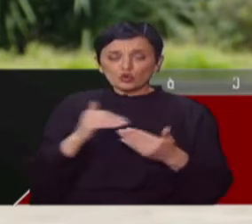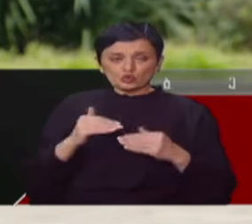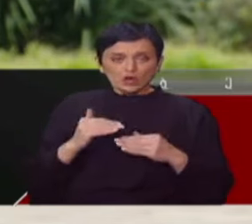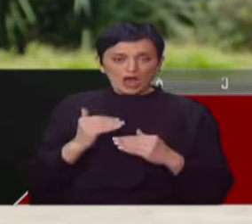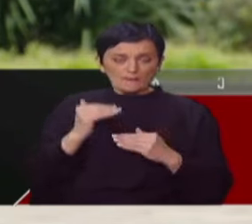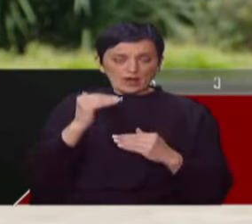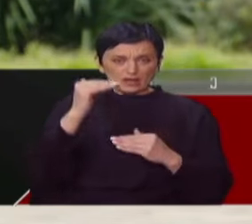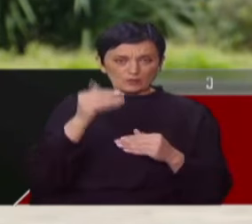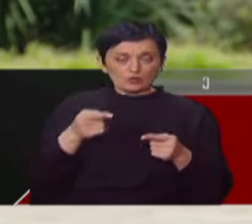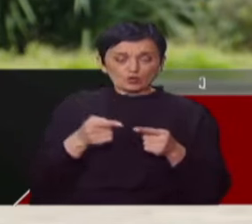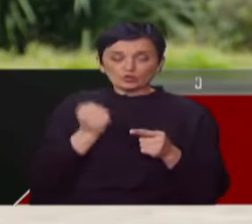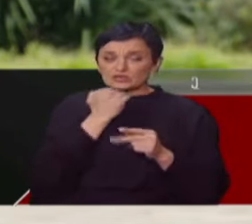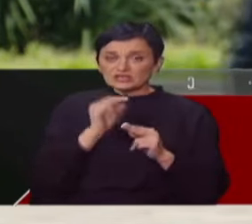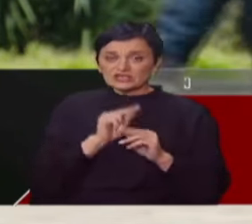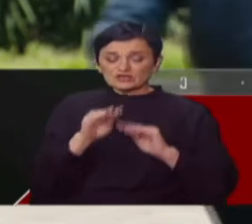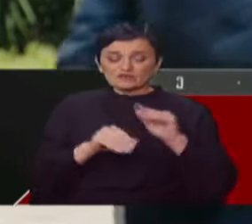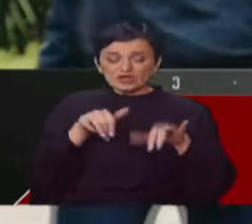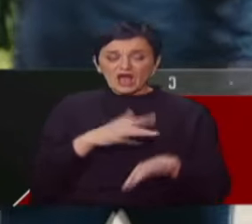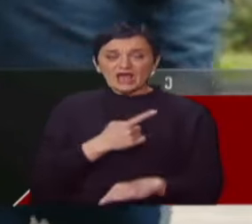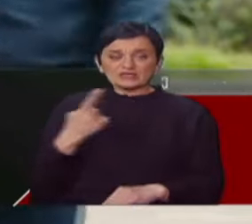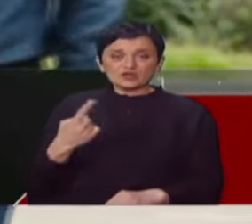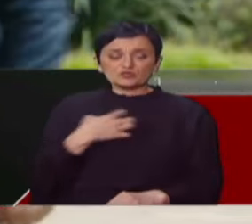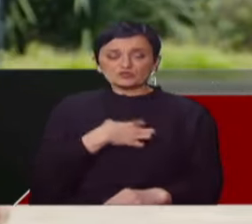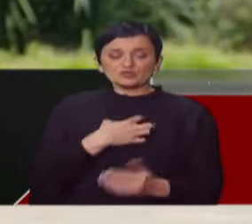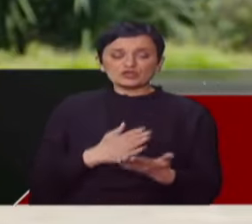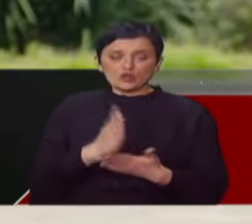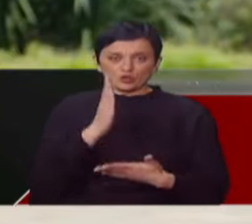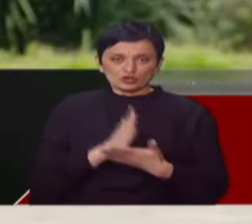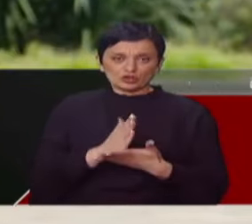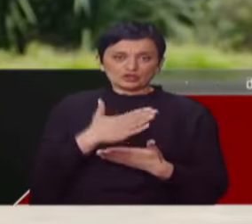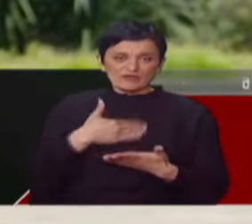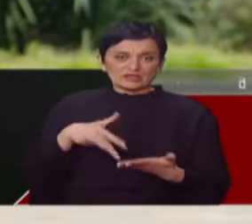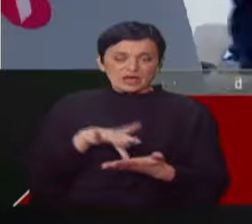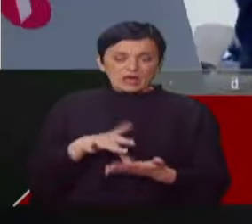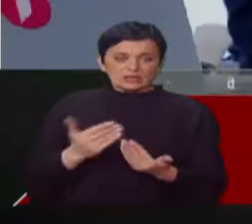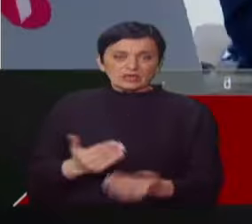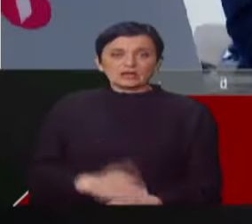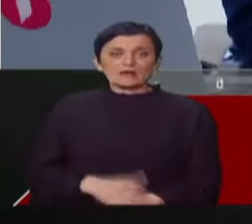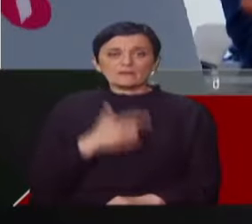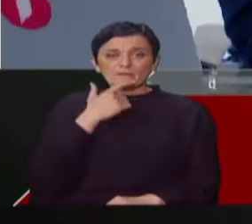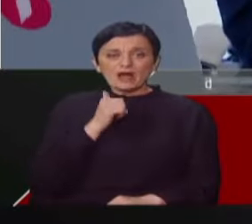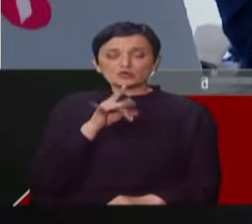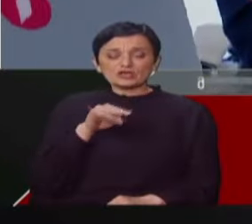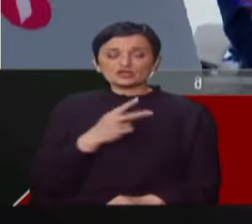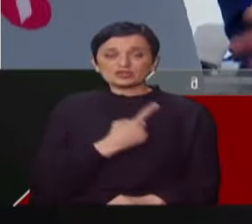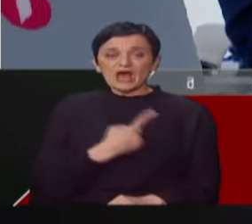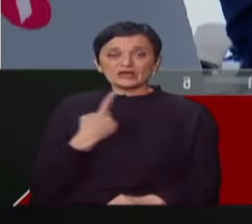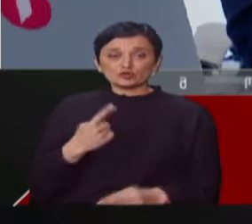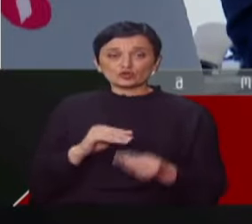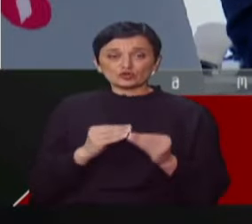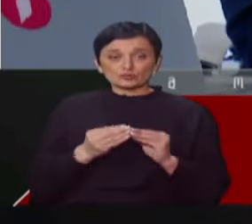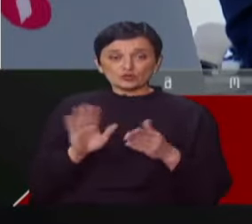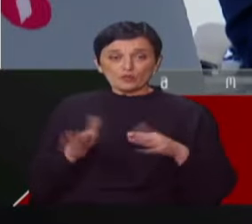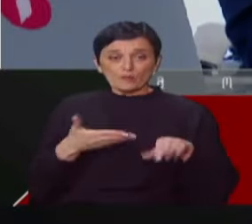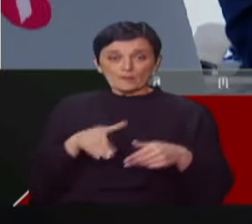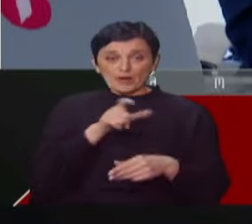და ამ კუთხით ინფრასტრუქტურული გადაწყვეტები ერთ-ერთი მთავარი პრიორიტეტი არის არჩევა ჩვენი ქალაქისათვის. ბატონო არჩილა, ერთ-ერთი პრობლემა, რომელსაც როგორც